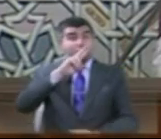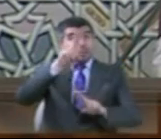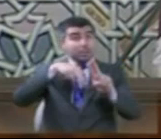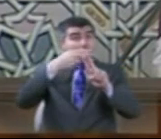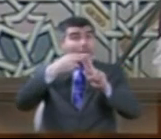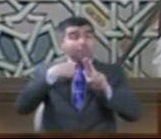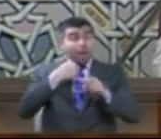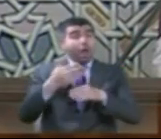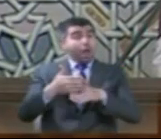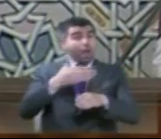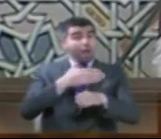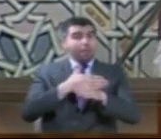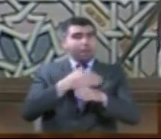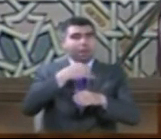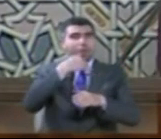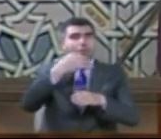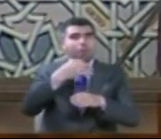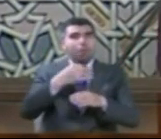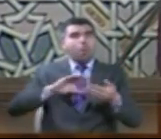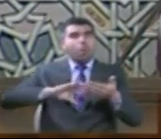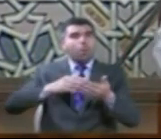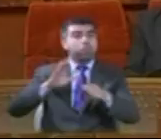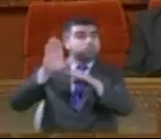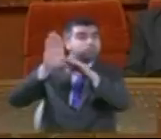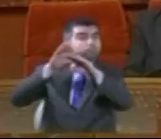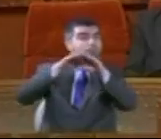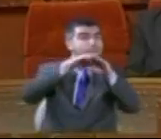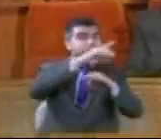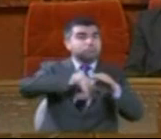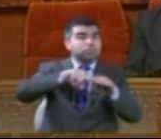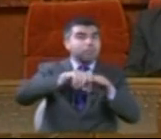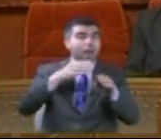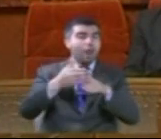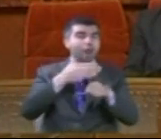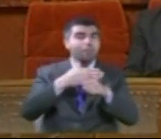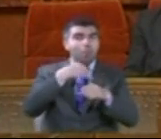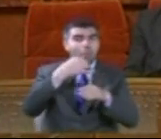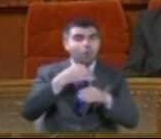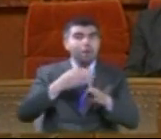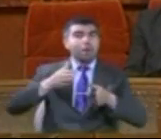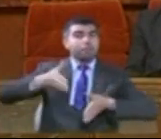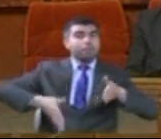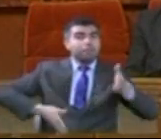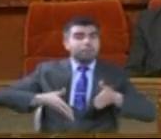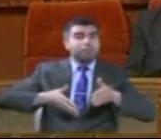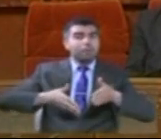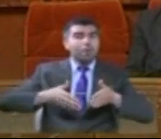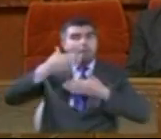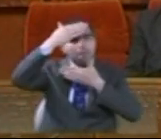سبق لي كم من مرة أخبرت السادة النواب وسيدة النائبات عن وضعية الشبكة الطرقية على الصعيد